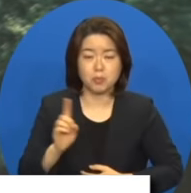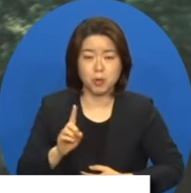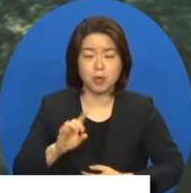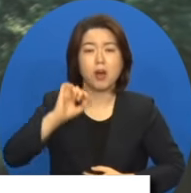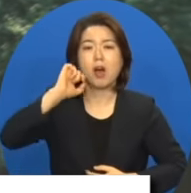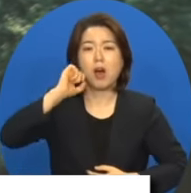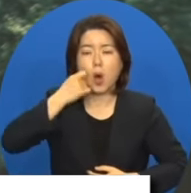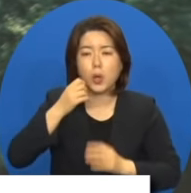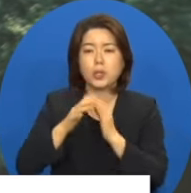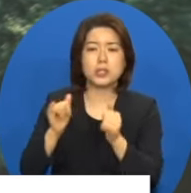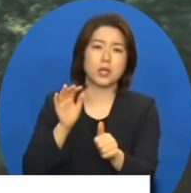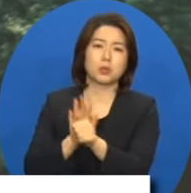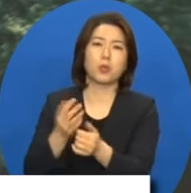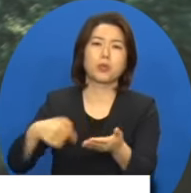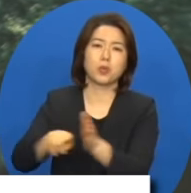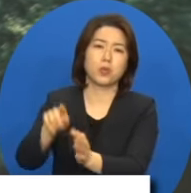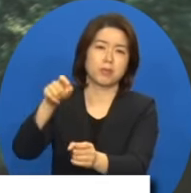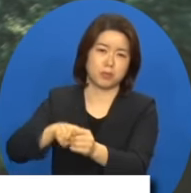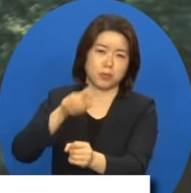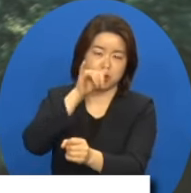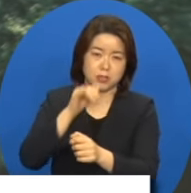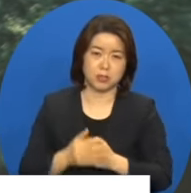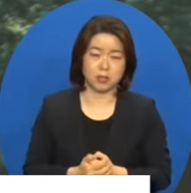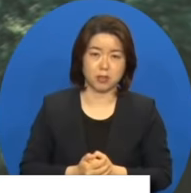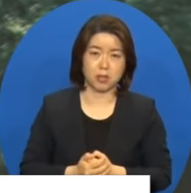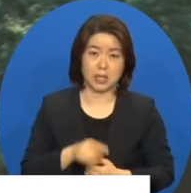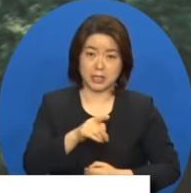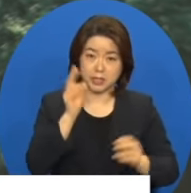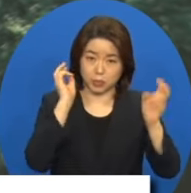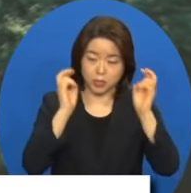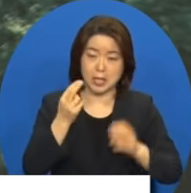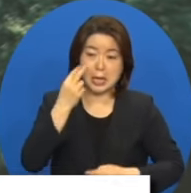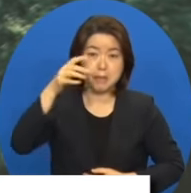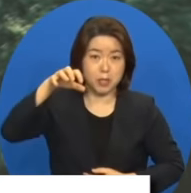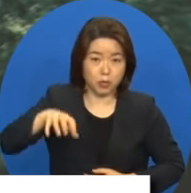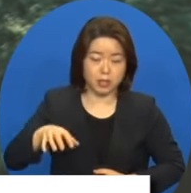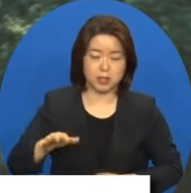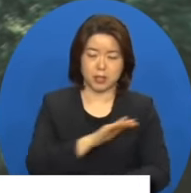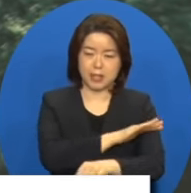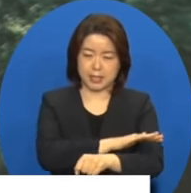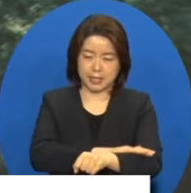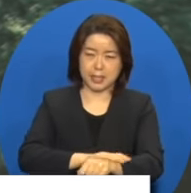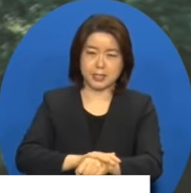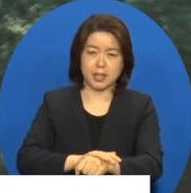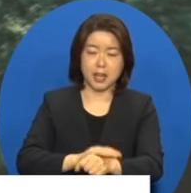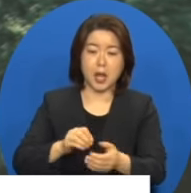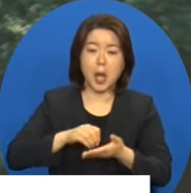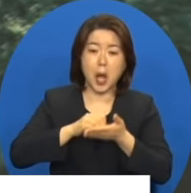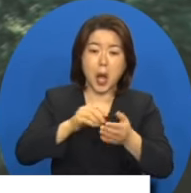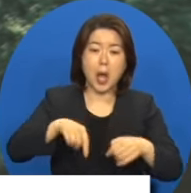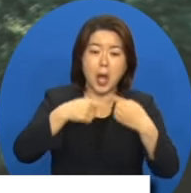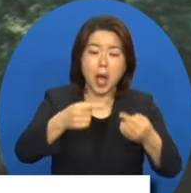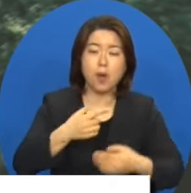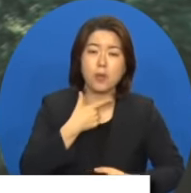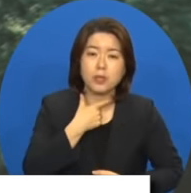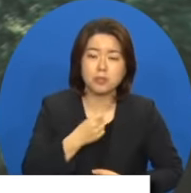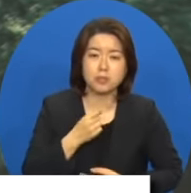위해서라는 거예요. 그 회사는 지금 미국에서 사람들이 가장 가고 싶어하는 직장이 되었습니다.